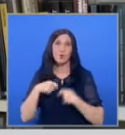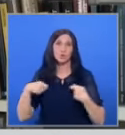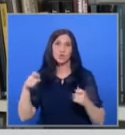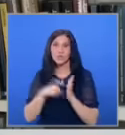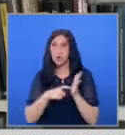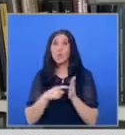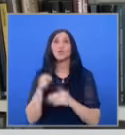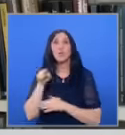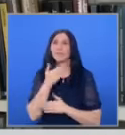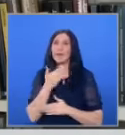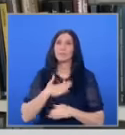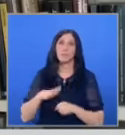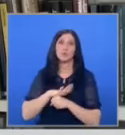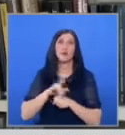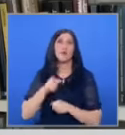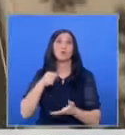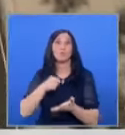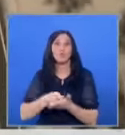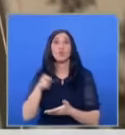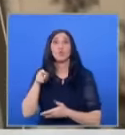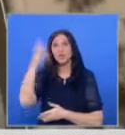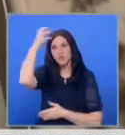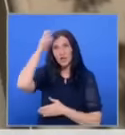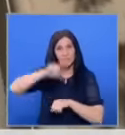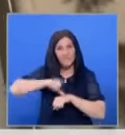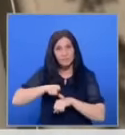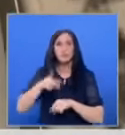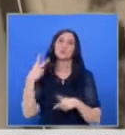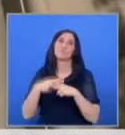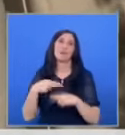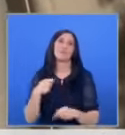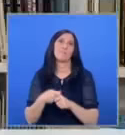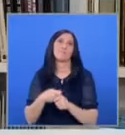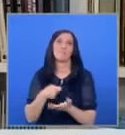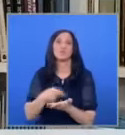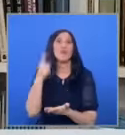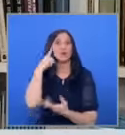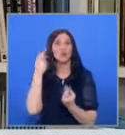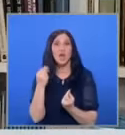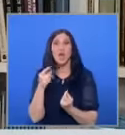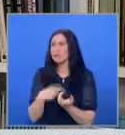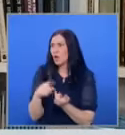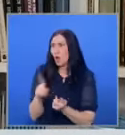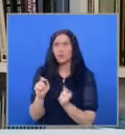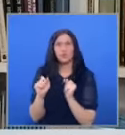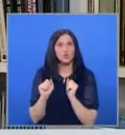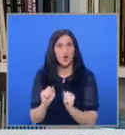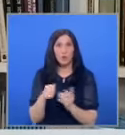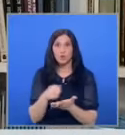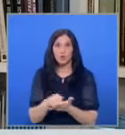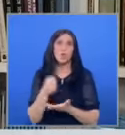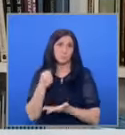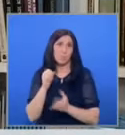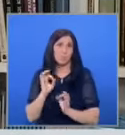да има основание на което да се плаща, т.е. държавата временно ще спре да прави плащане. Това означава, че всеки, който чака плащане от бюджета, да